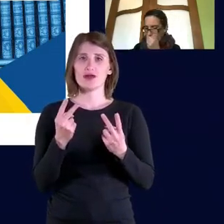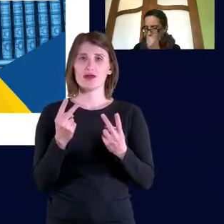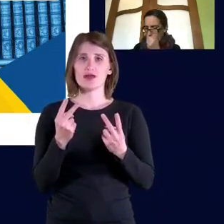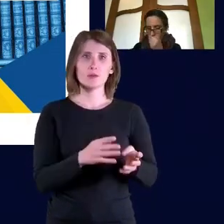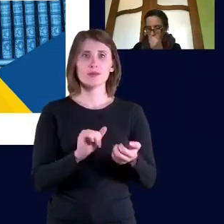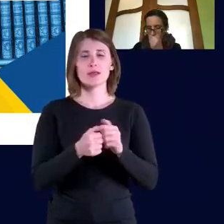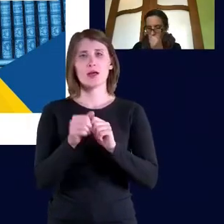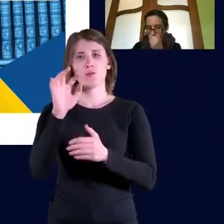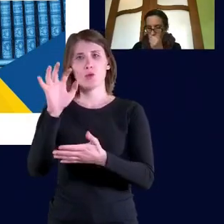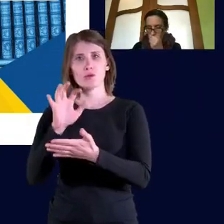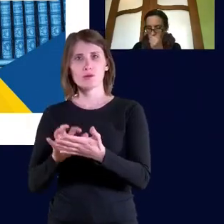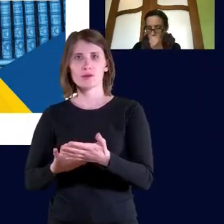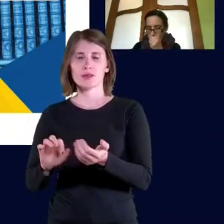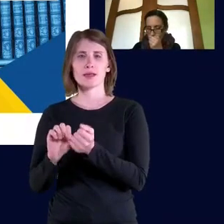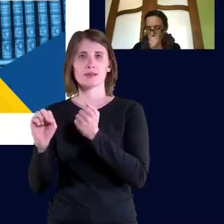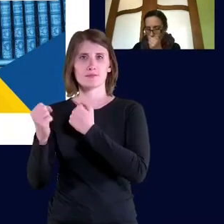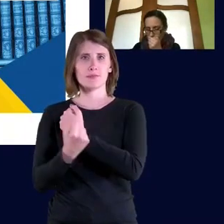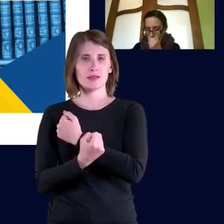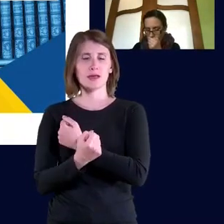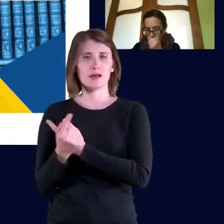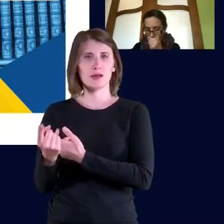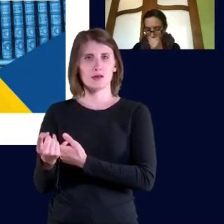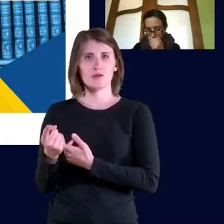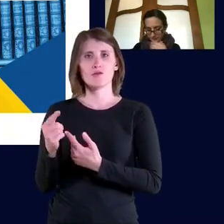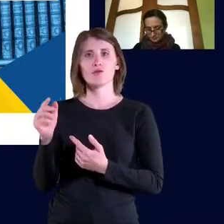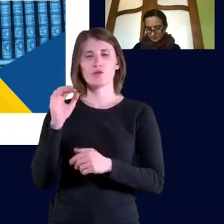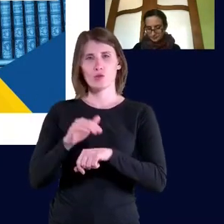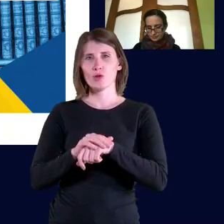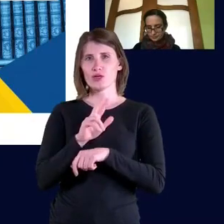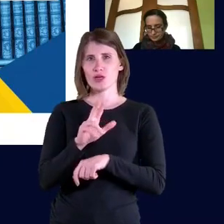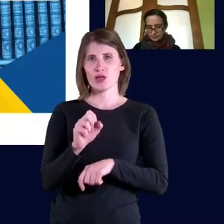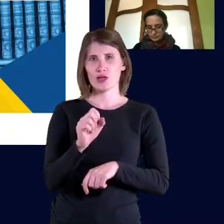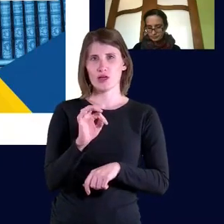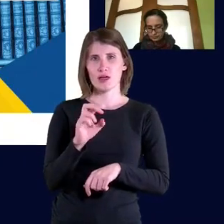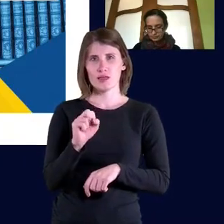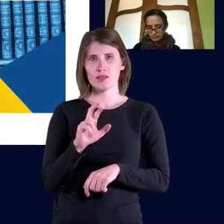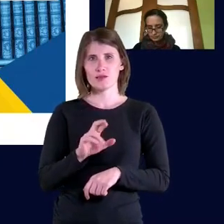alternatywny o którą koleżanka Katarzyna również wspominała